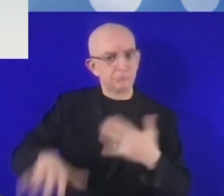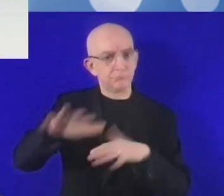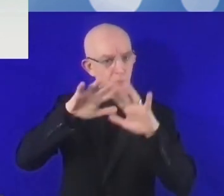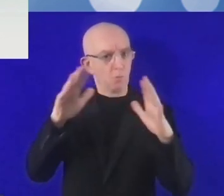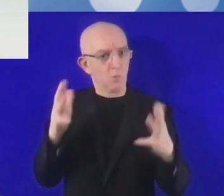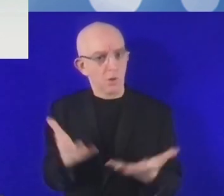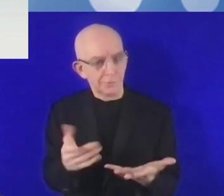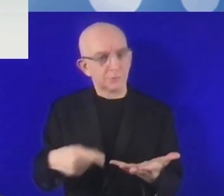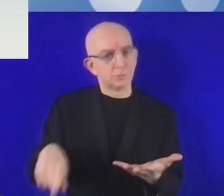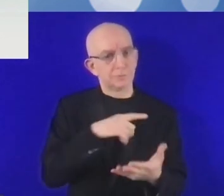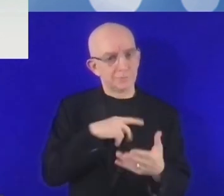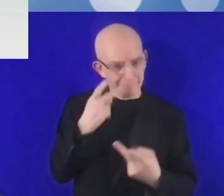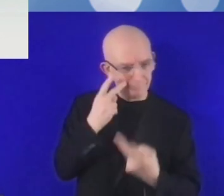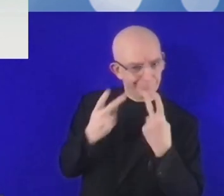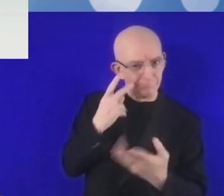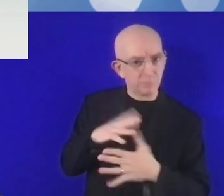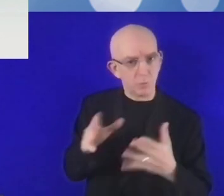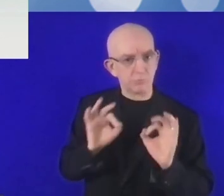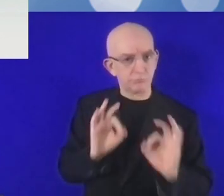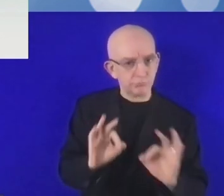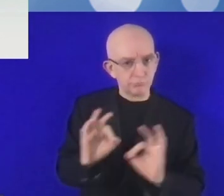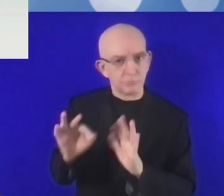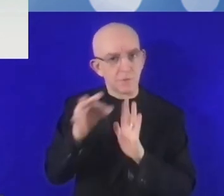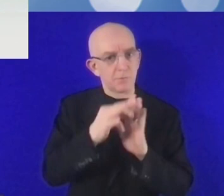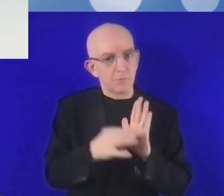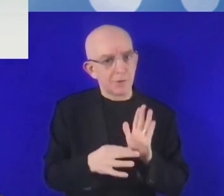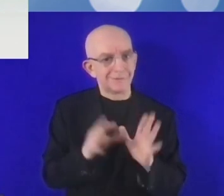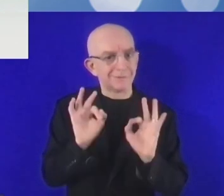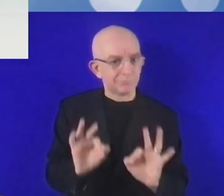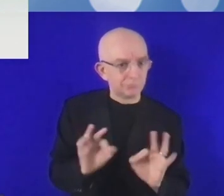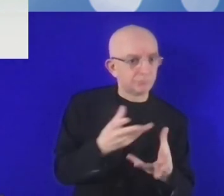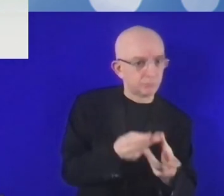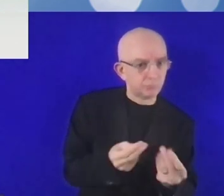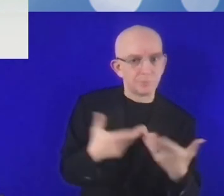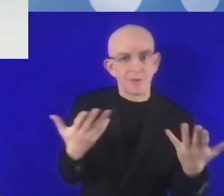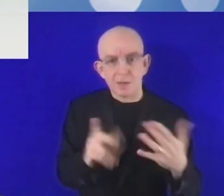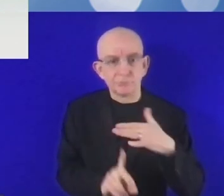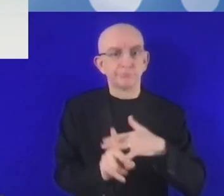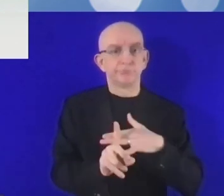正确的法律和规定。在这里